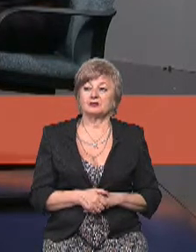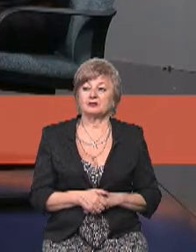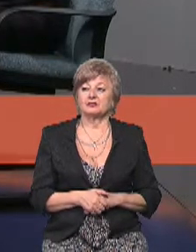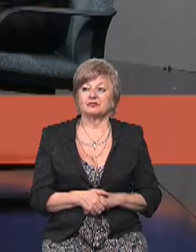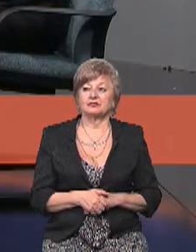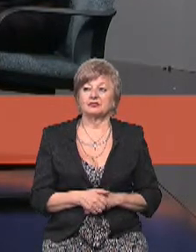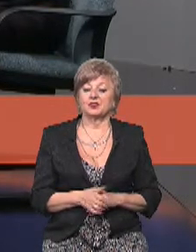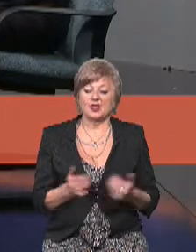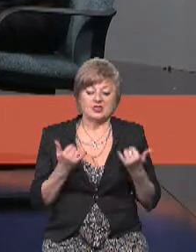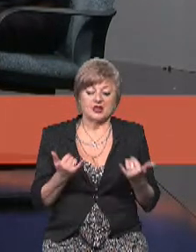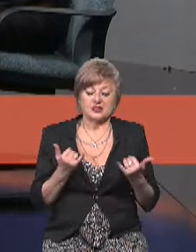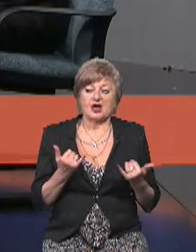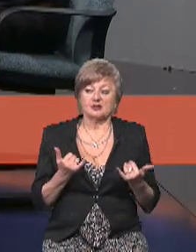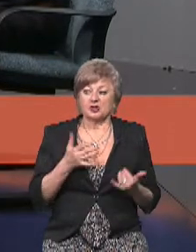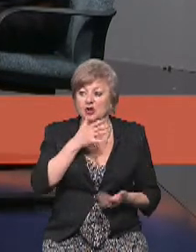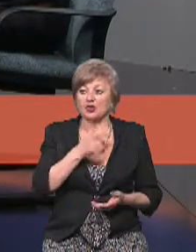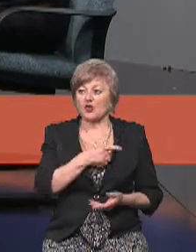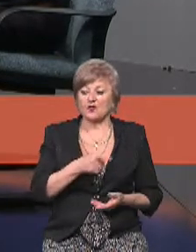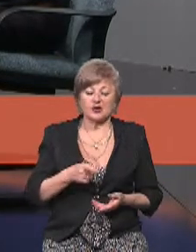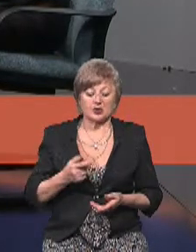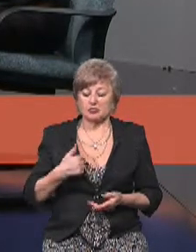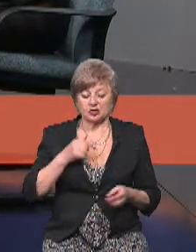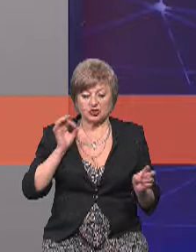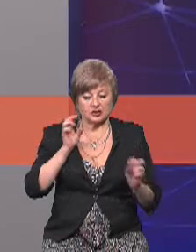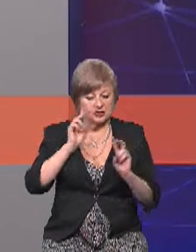На даний час мені це невідомо.